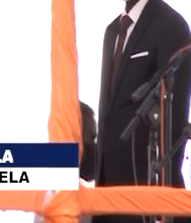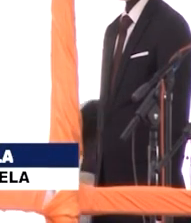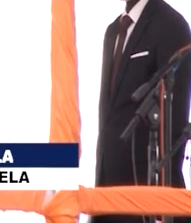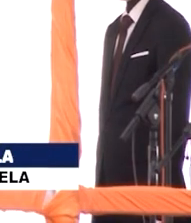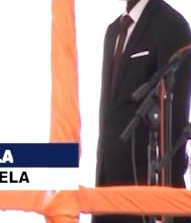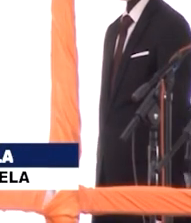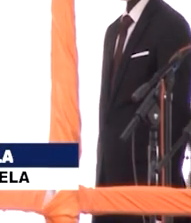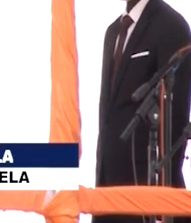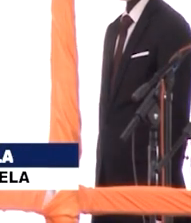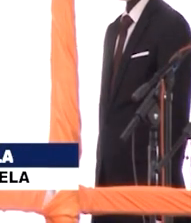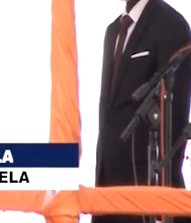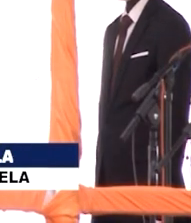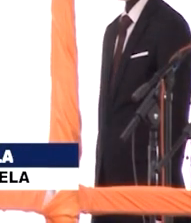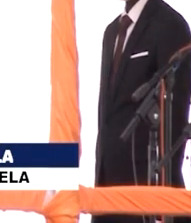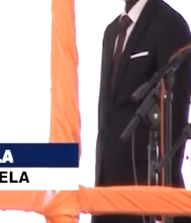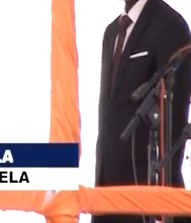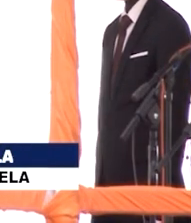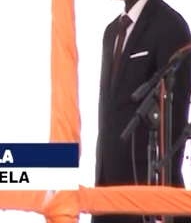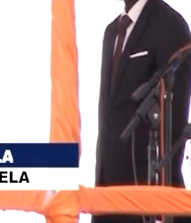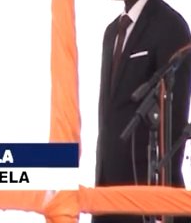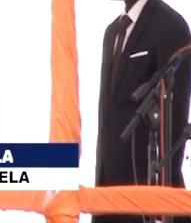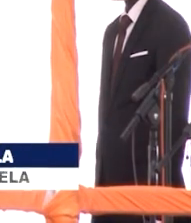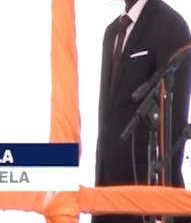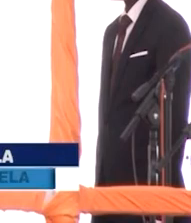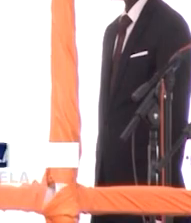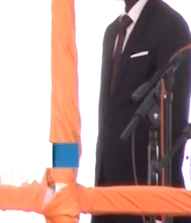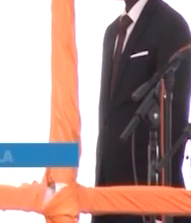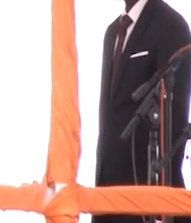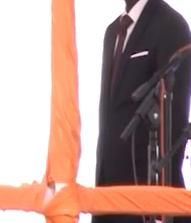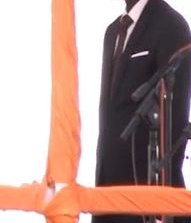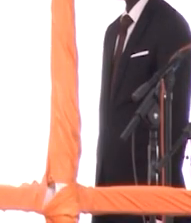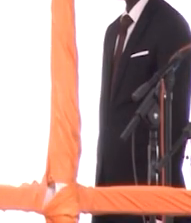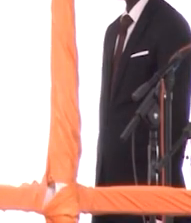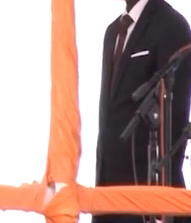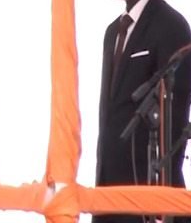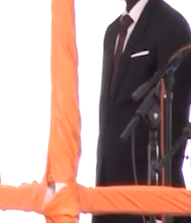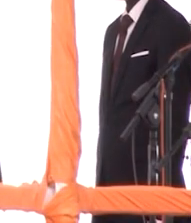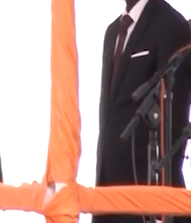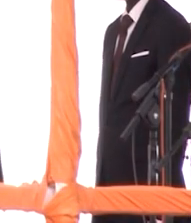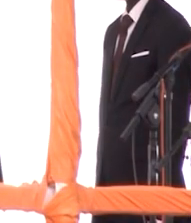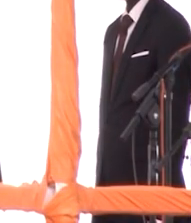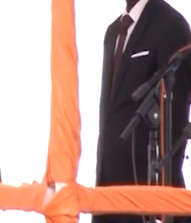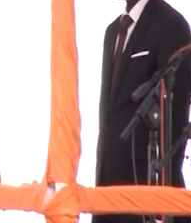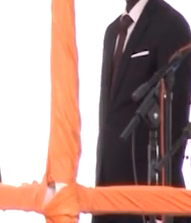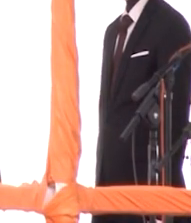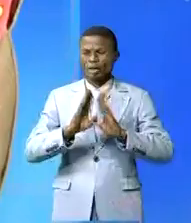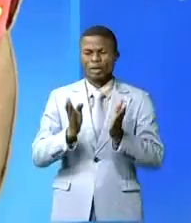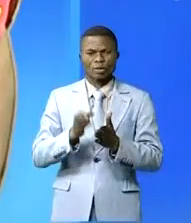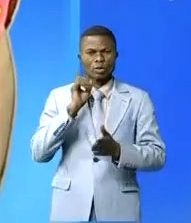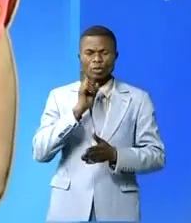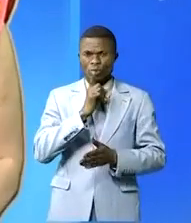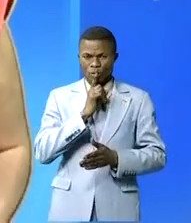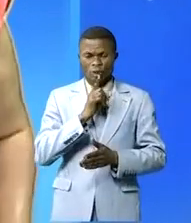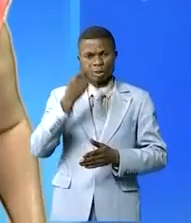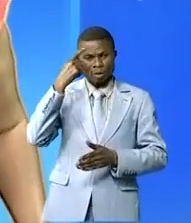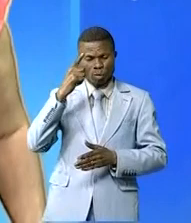2021, dont les résultats ont été rendus publics par la Commission électorale nationale le 16 août 2021.